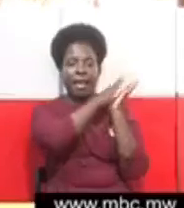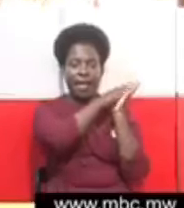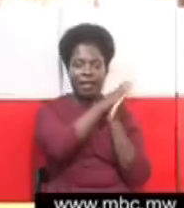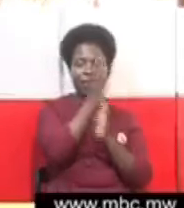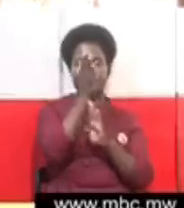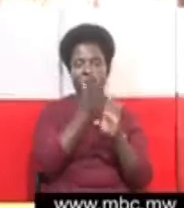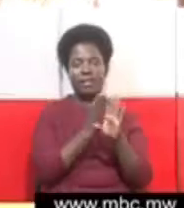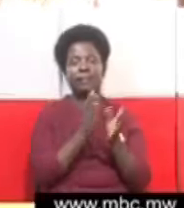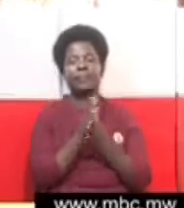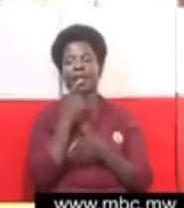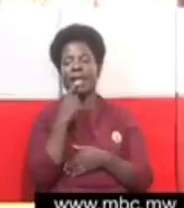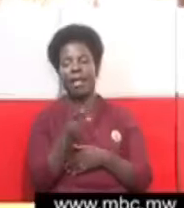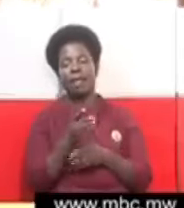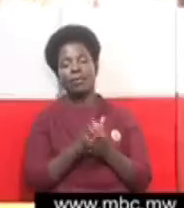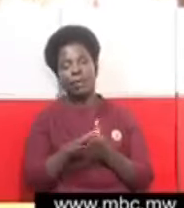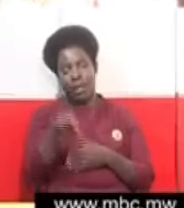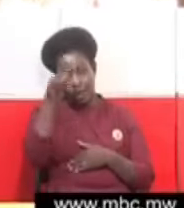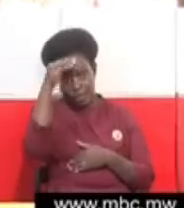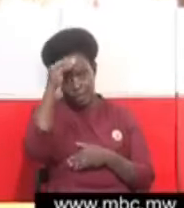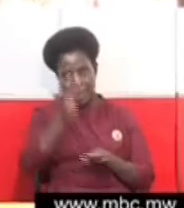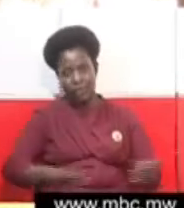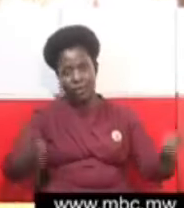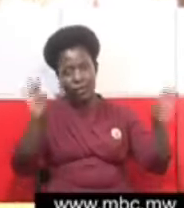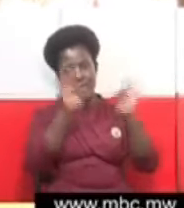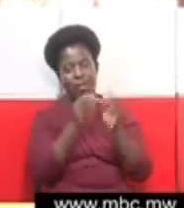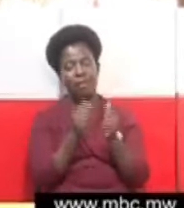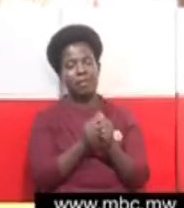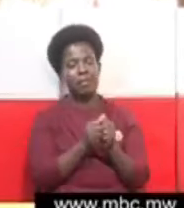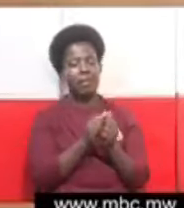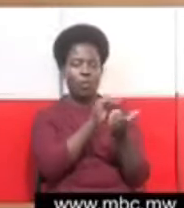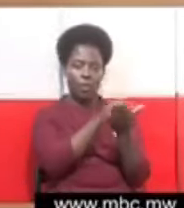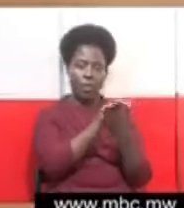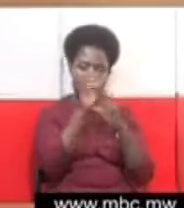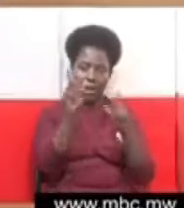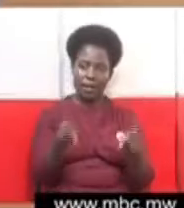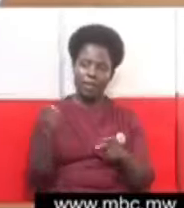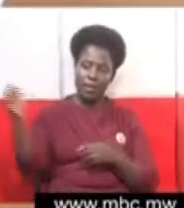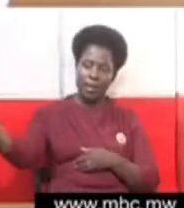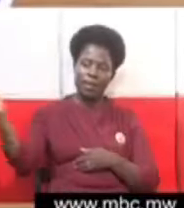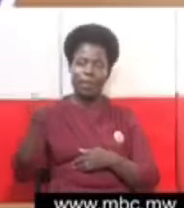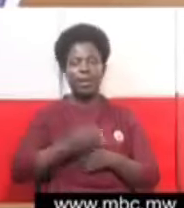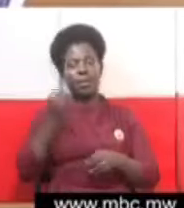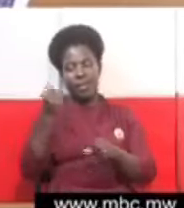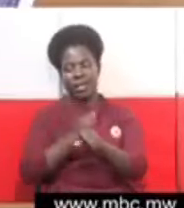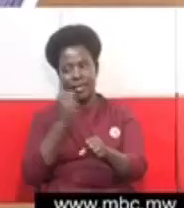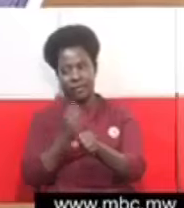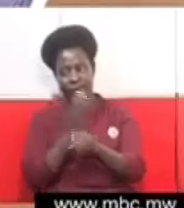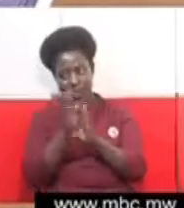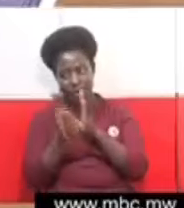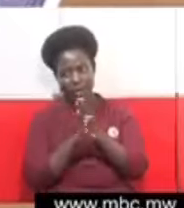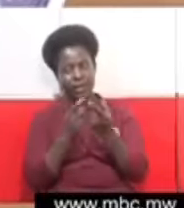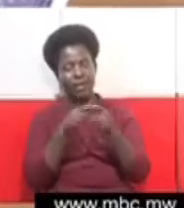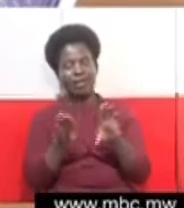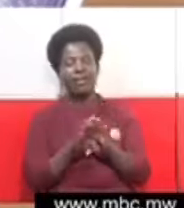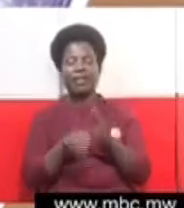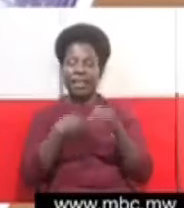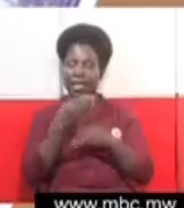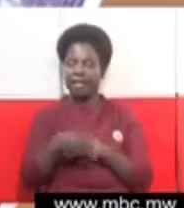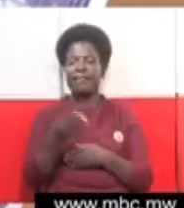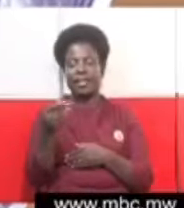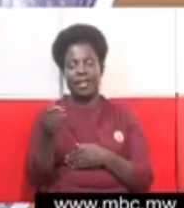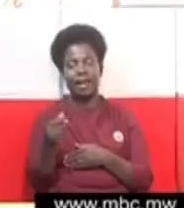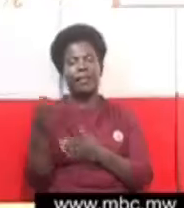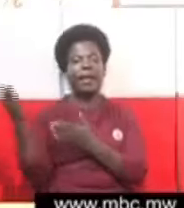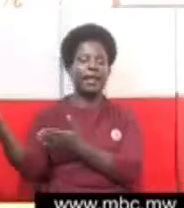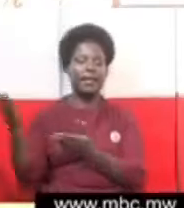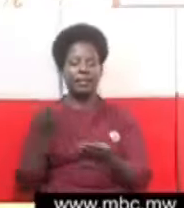anoyolipuka ati aphunzira zofunika komema anthu omwe amabwera kuzochitika chitika kuti ndalama ina iliyonse